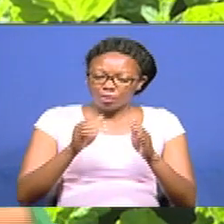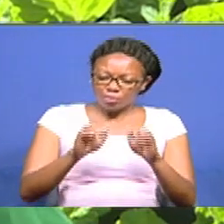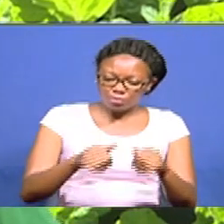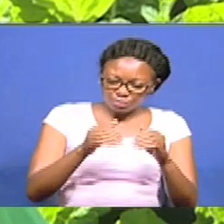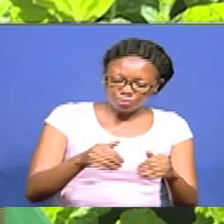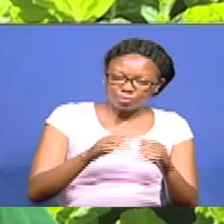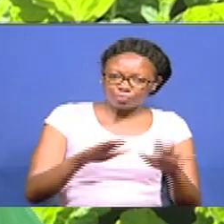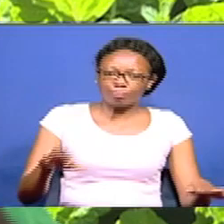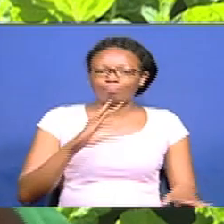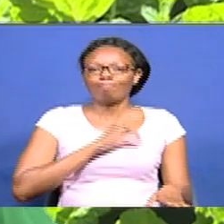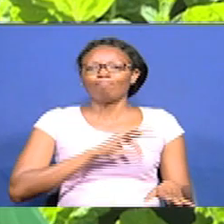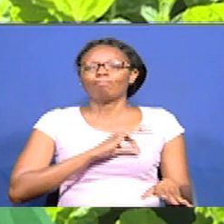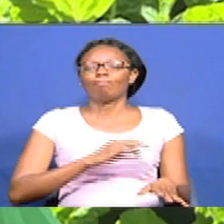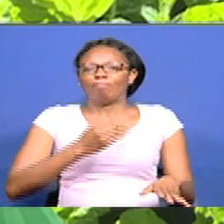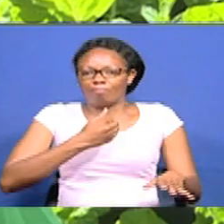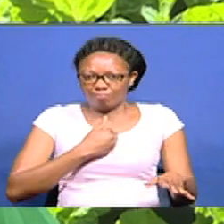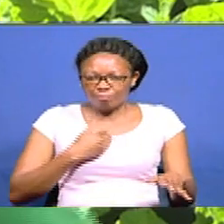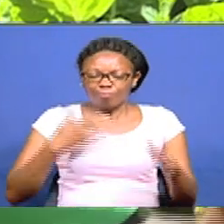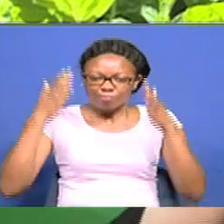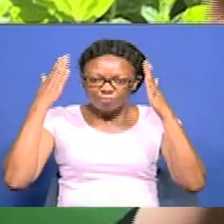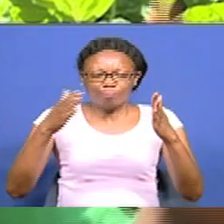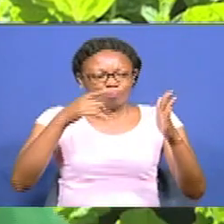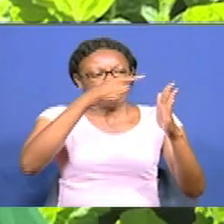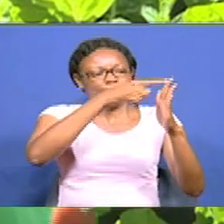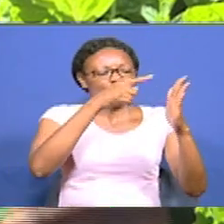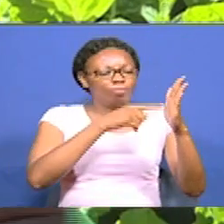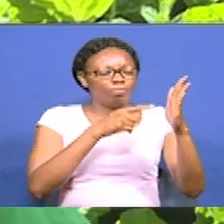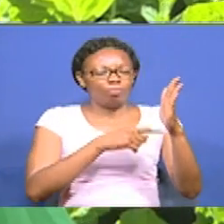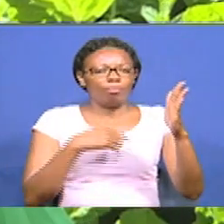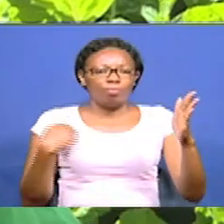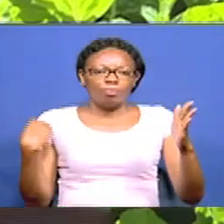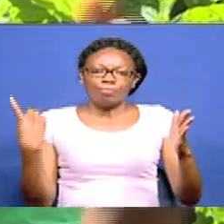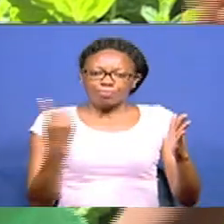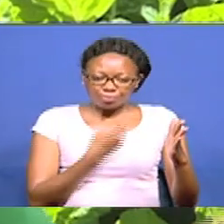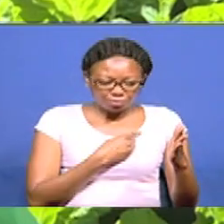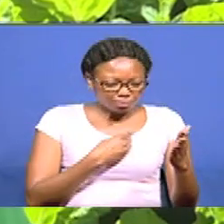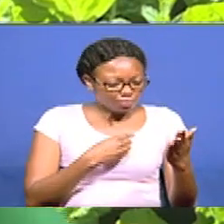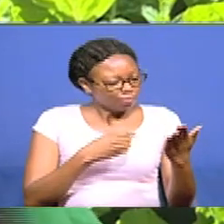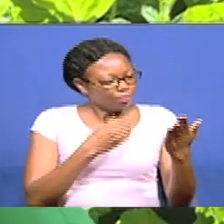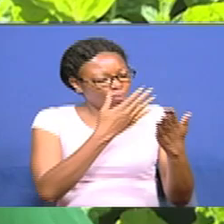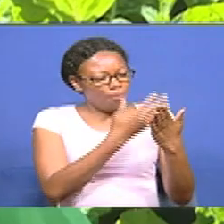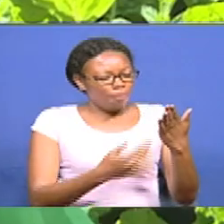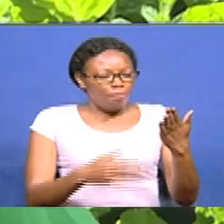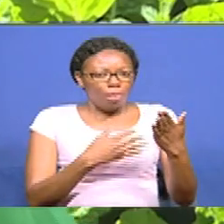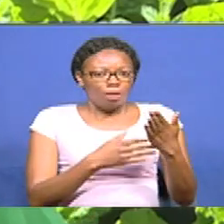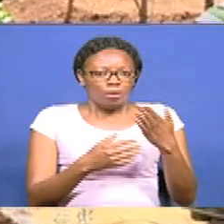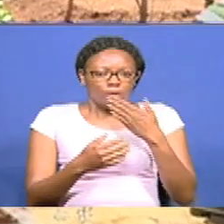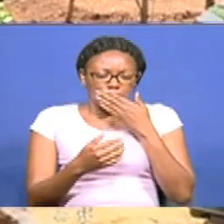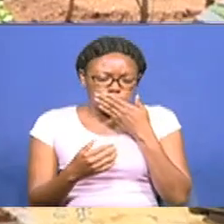Lakini ukifanya vile inastahili na ufuatilie kitu, ufanye hesabu, ujue nitaenda na hii, nitafanya na